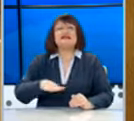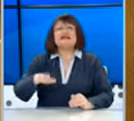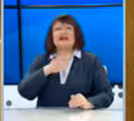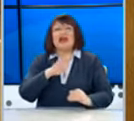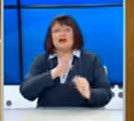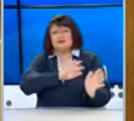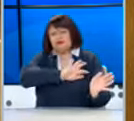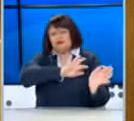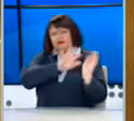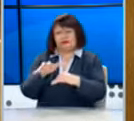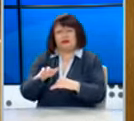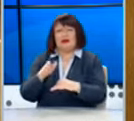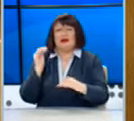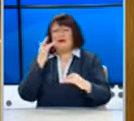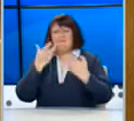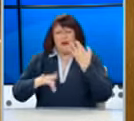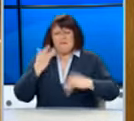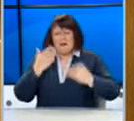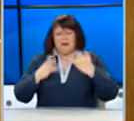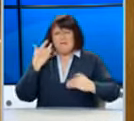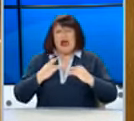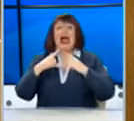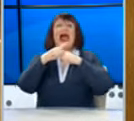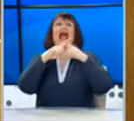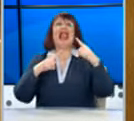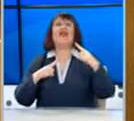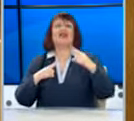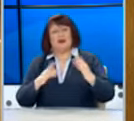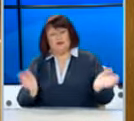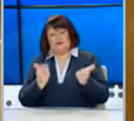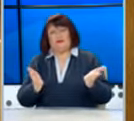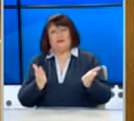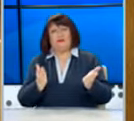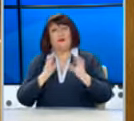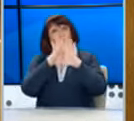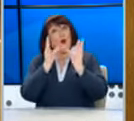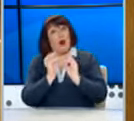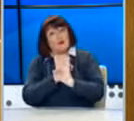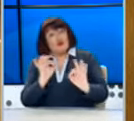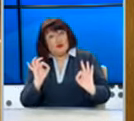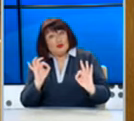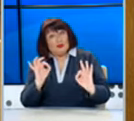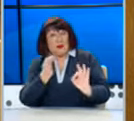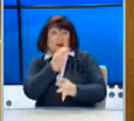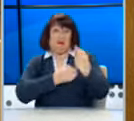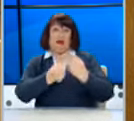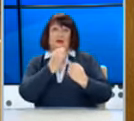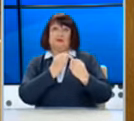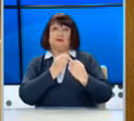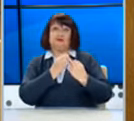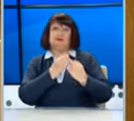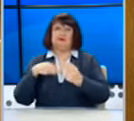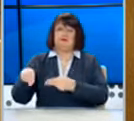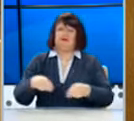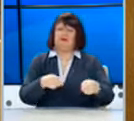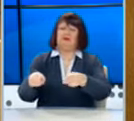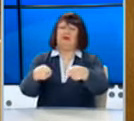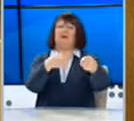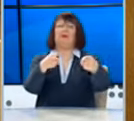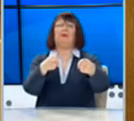Χαλάνδρι. Όλα πήγανε καλά από ό,τι καταλάβαμε. Υπήρχε συντονισμός, τα ρέματα είχαν καθαριστεί,